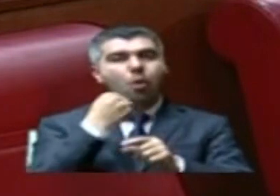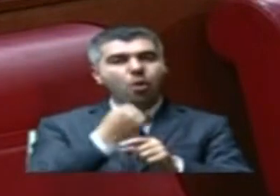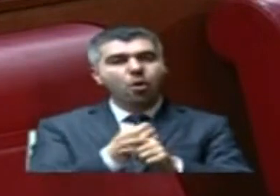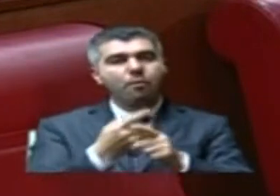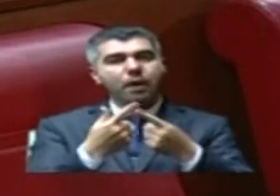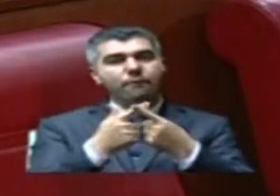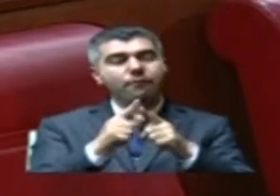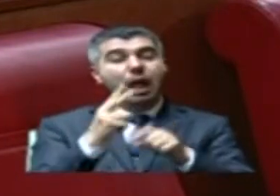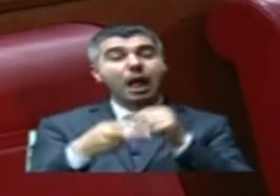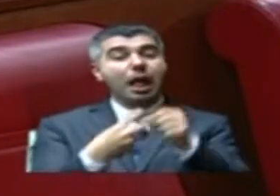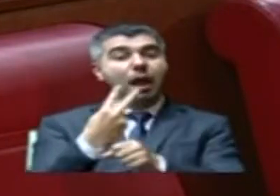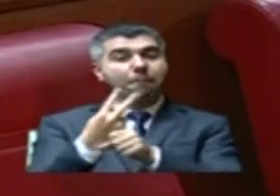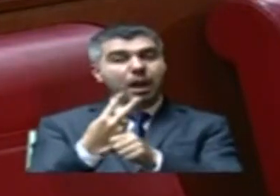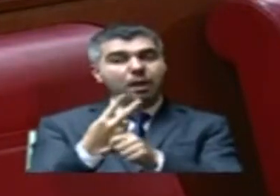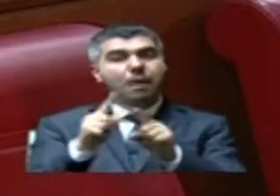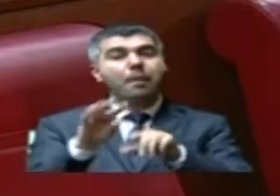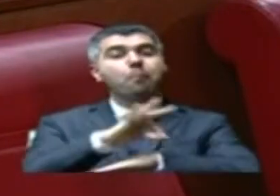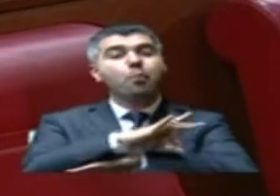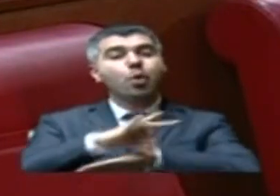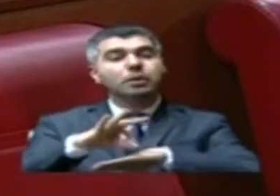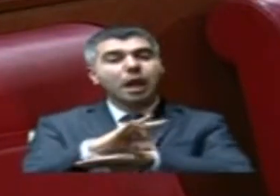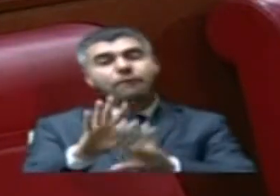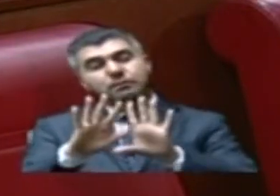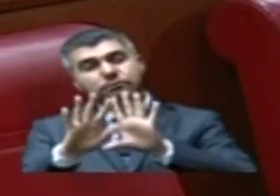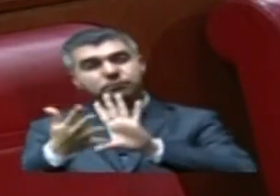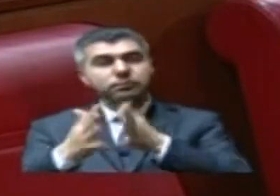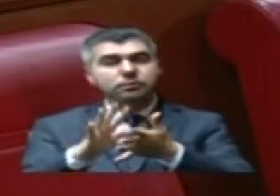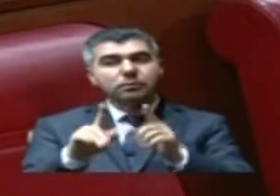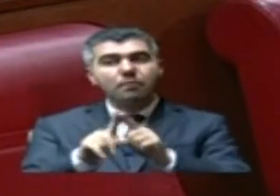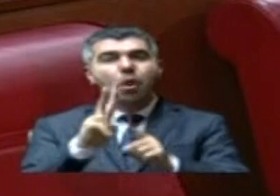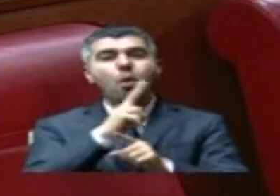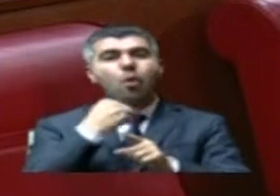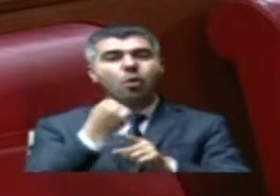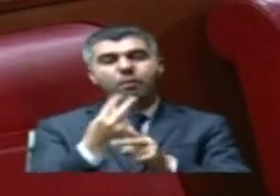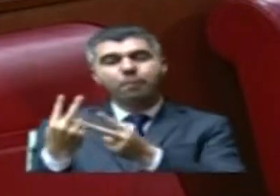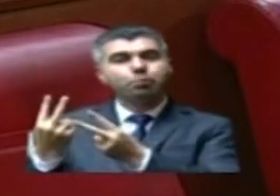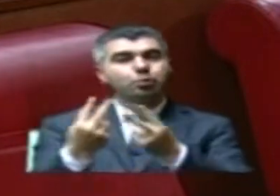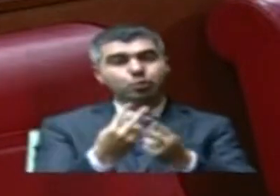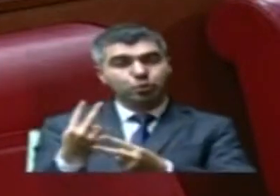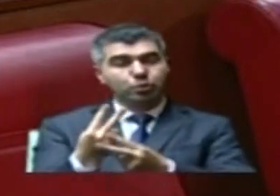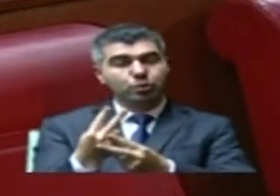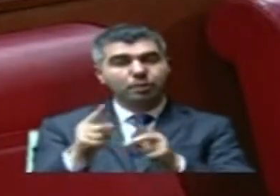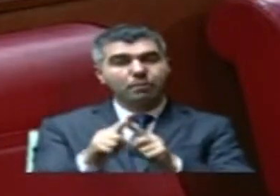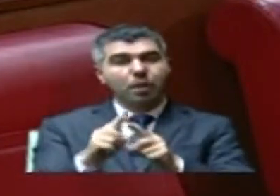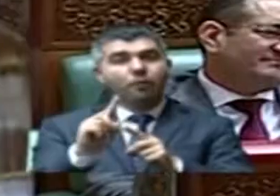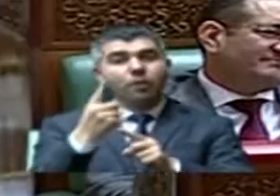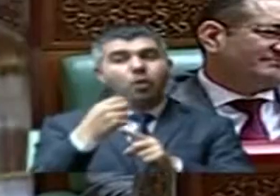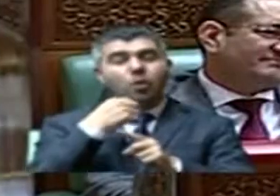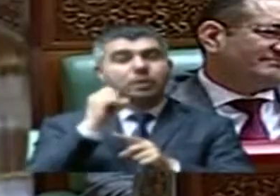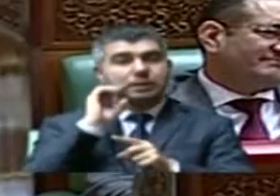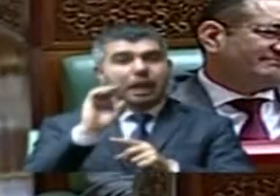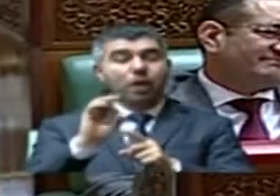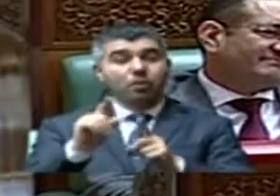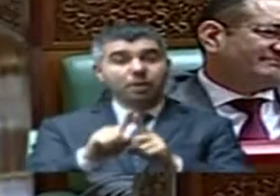في سنتين غادي توظف تقريبا ما وظفته حكومتين، حكومة سجطة والحكومة سي عباس